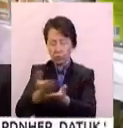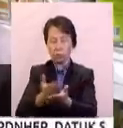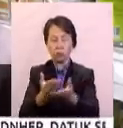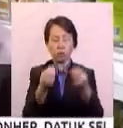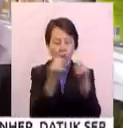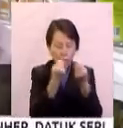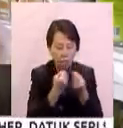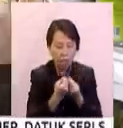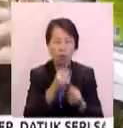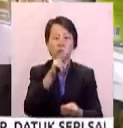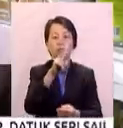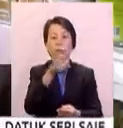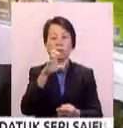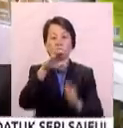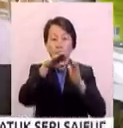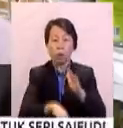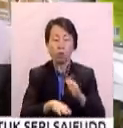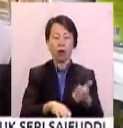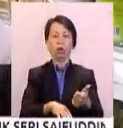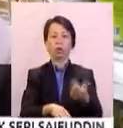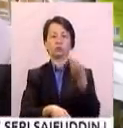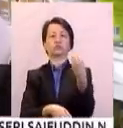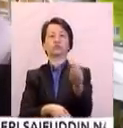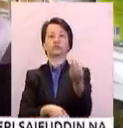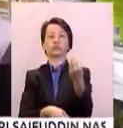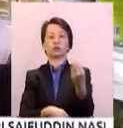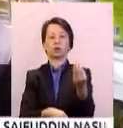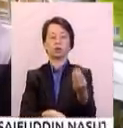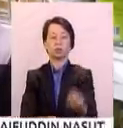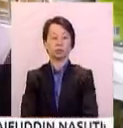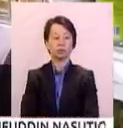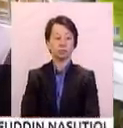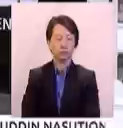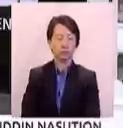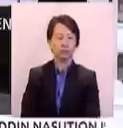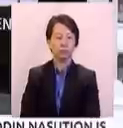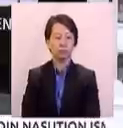bawah. Maknanya lebih murahlah berbanding supermarket yang tak ada iKIP tu.